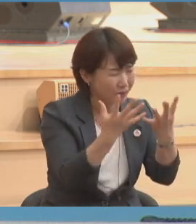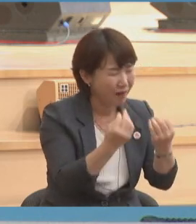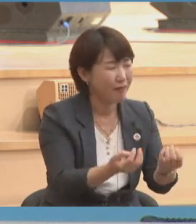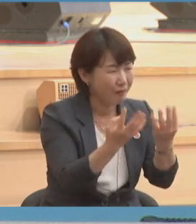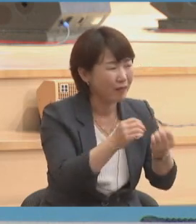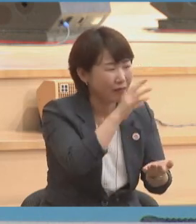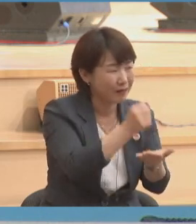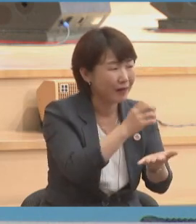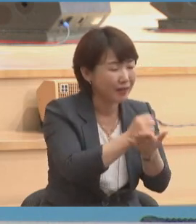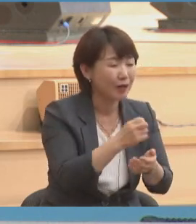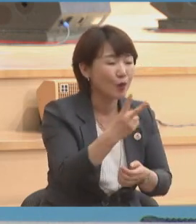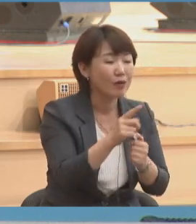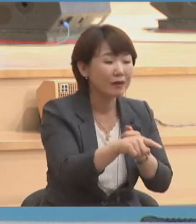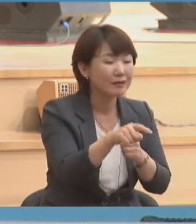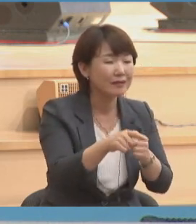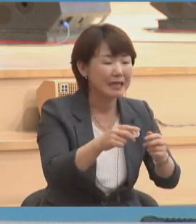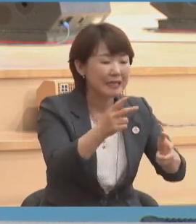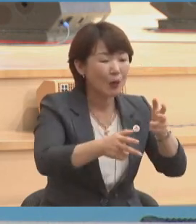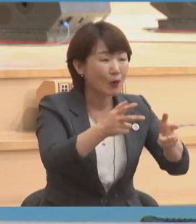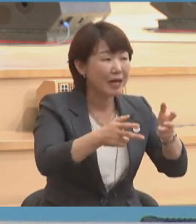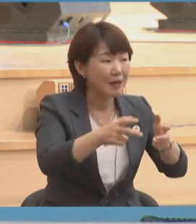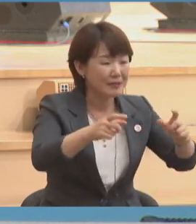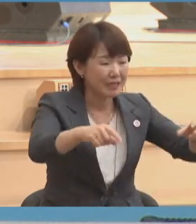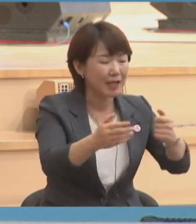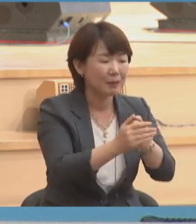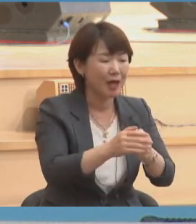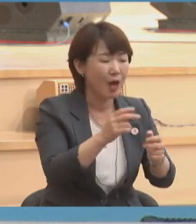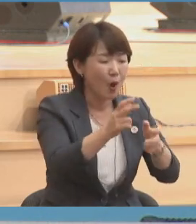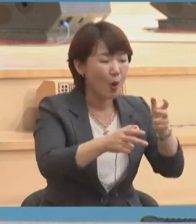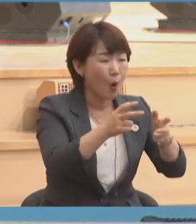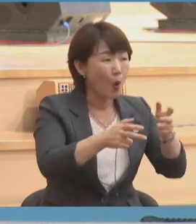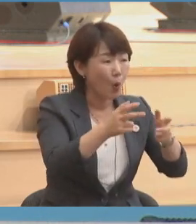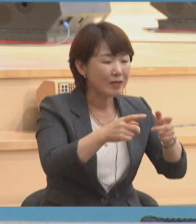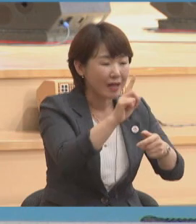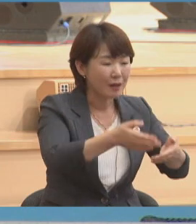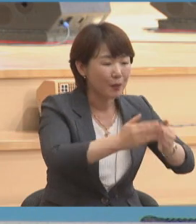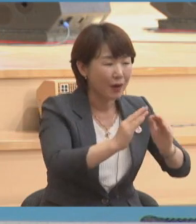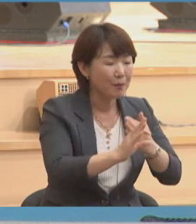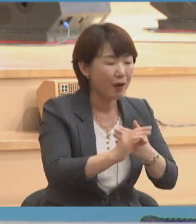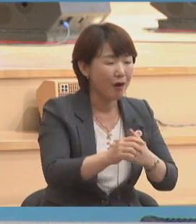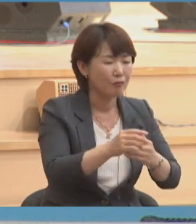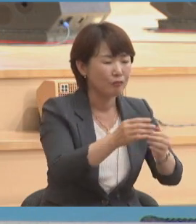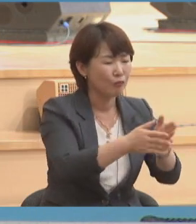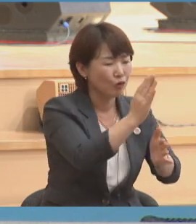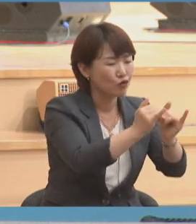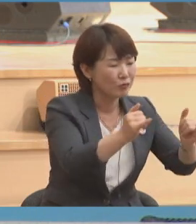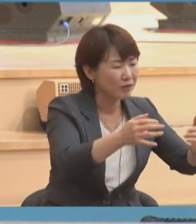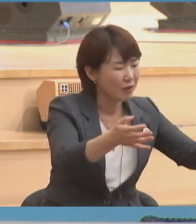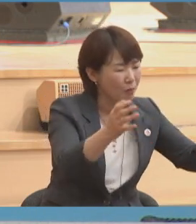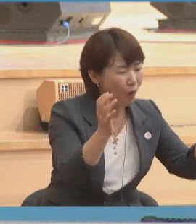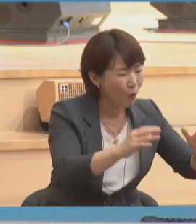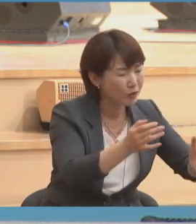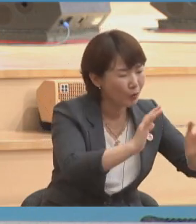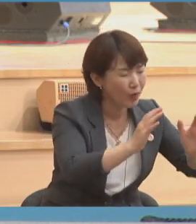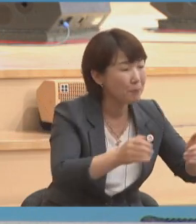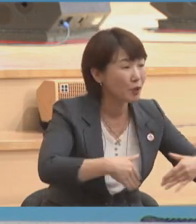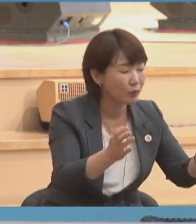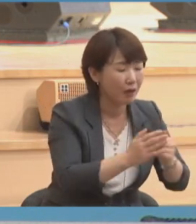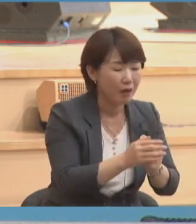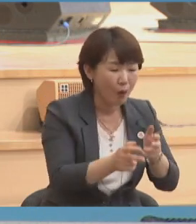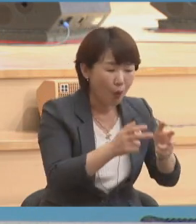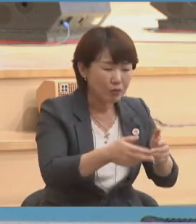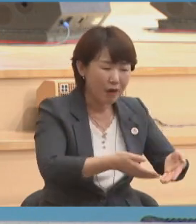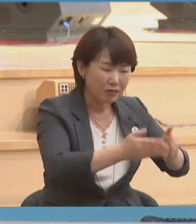지역은 산업지역이기 때문에 공장이 들어선다면 주민 공청회는 필요치 않는데 공장을 지을